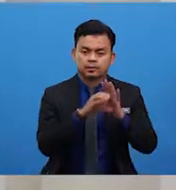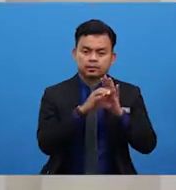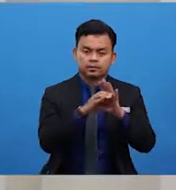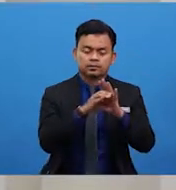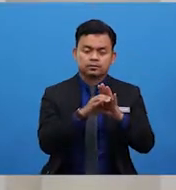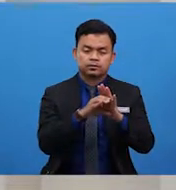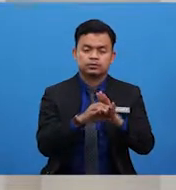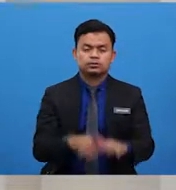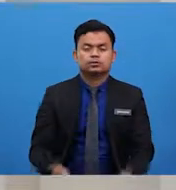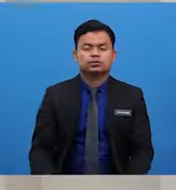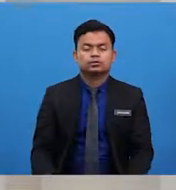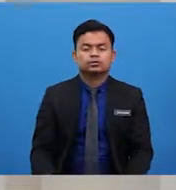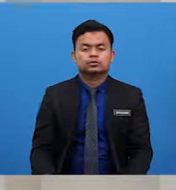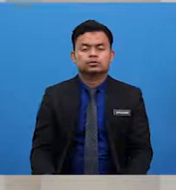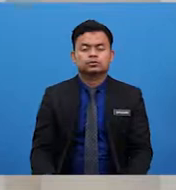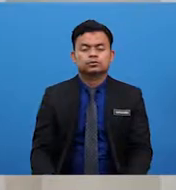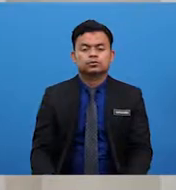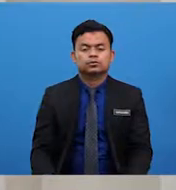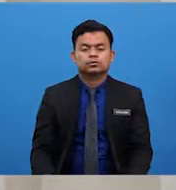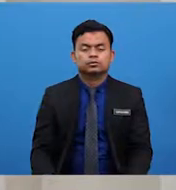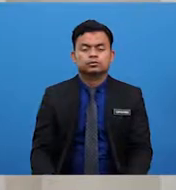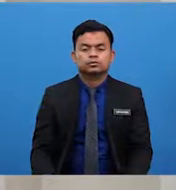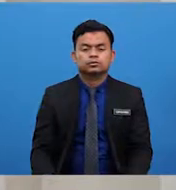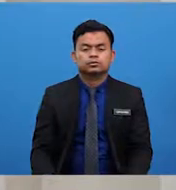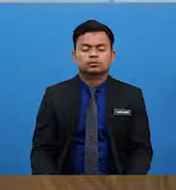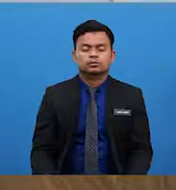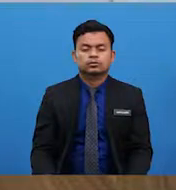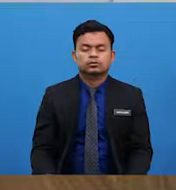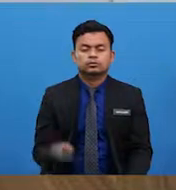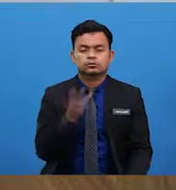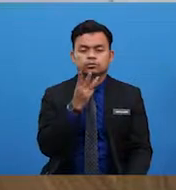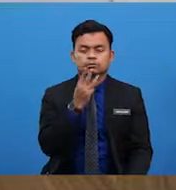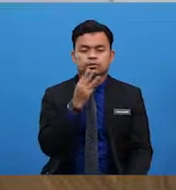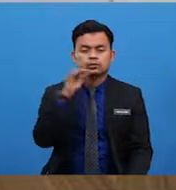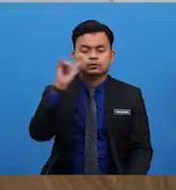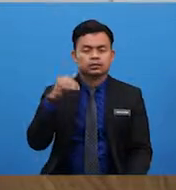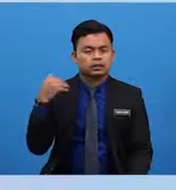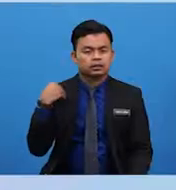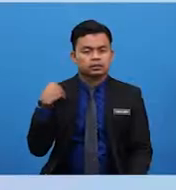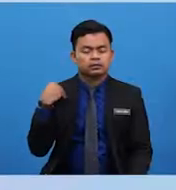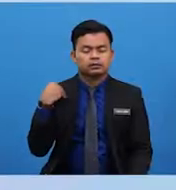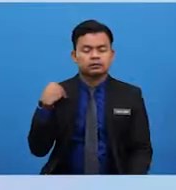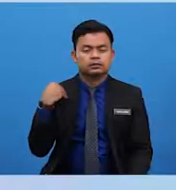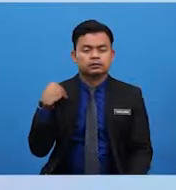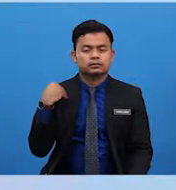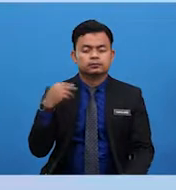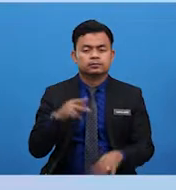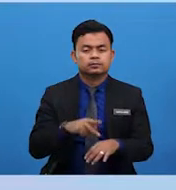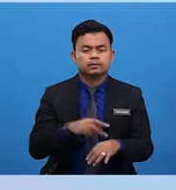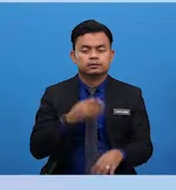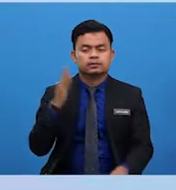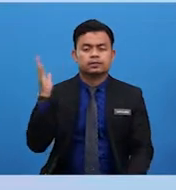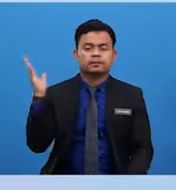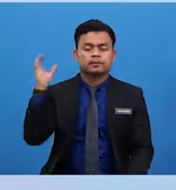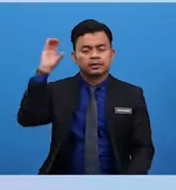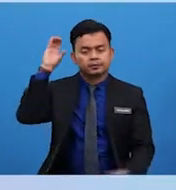warna contoh yang paling ketara agama apa jauh HP itunya biayanya yang terdapat pada buah avokado tuh apa